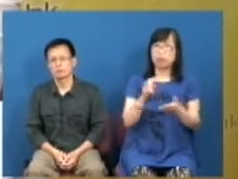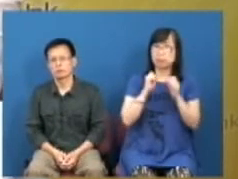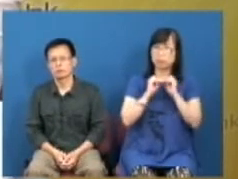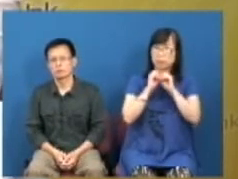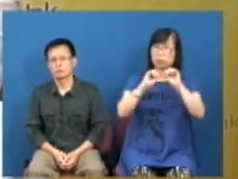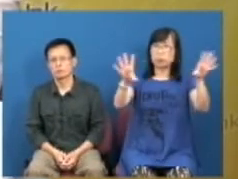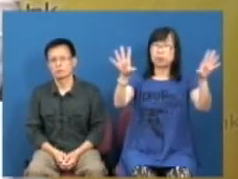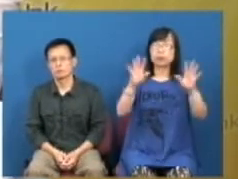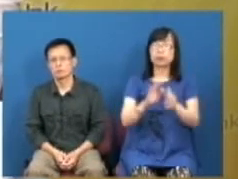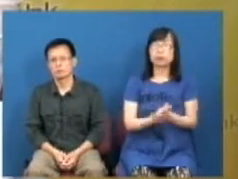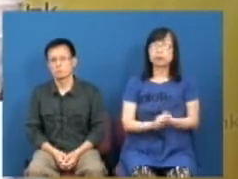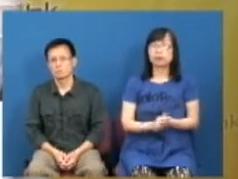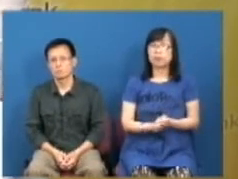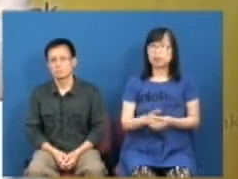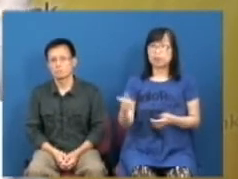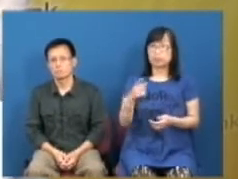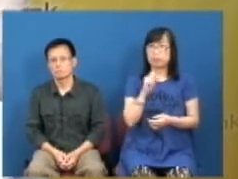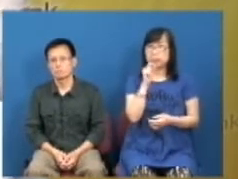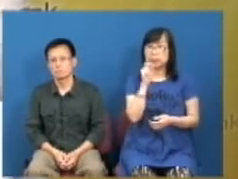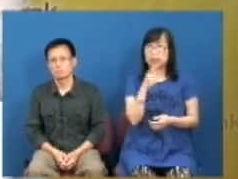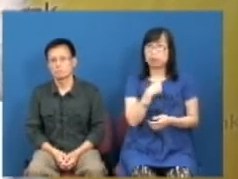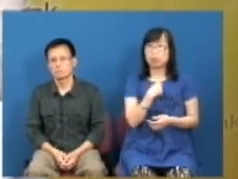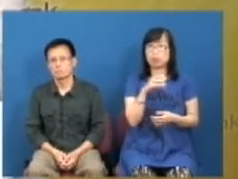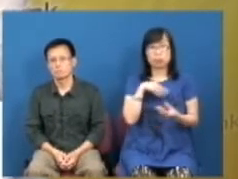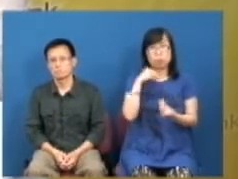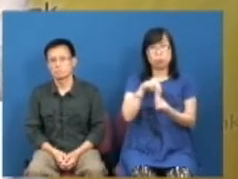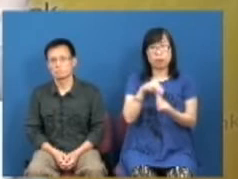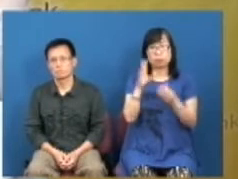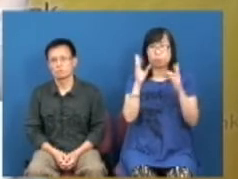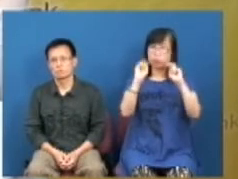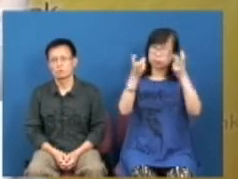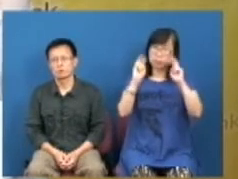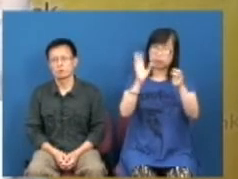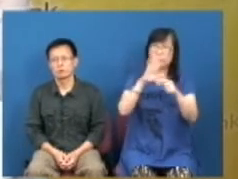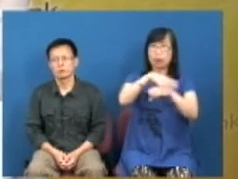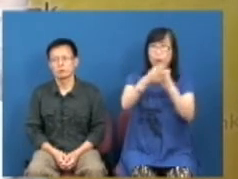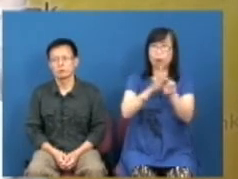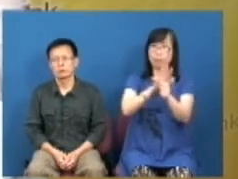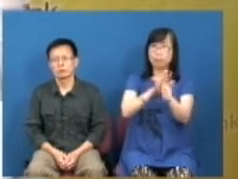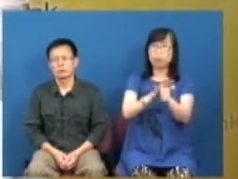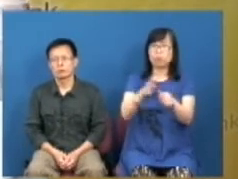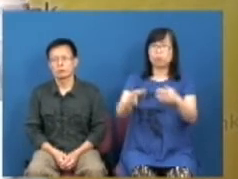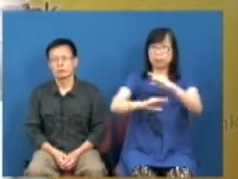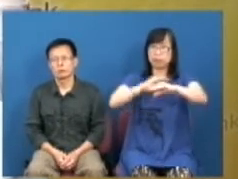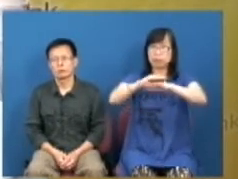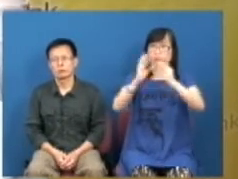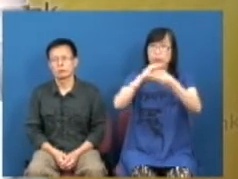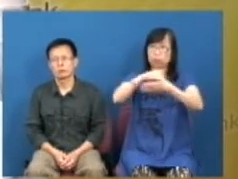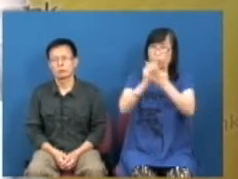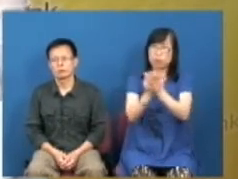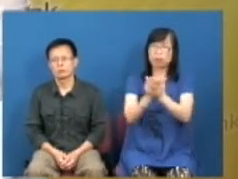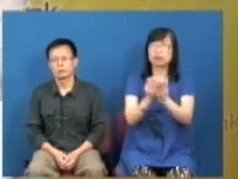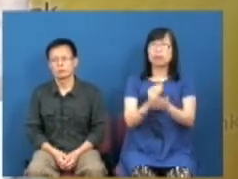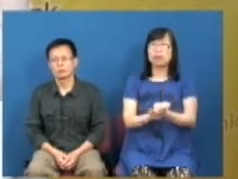嘅，因為特別我本身自己都係即係好關注環保嘅議題啦。咁而家好多建築材料咧，譬如係無論